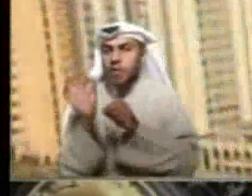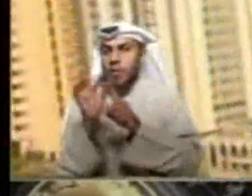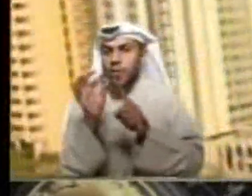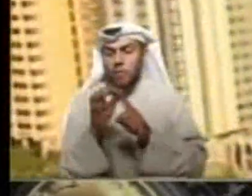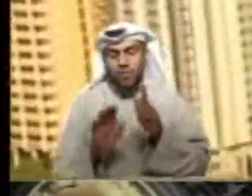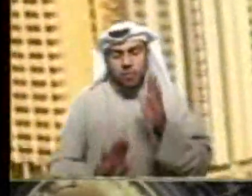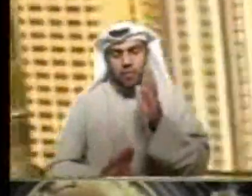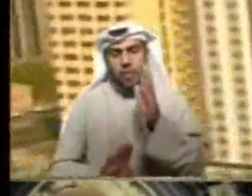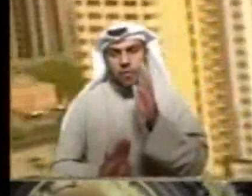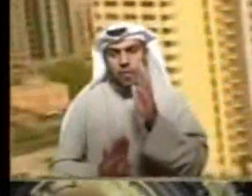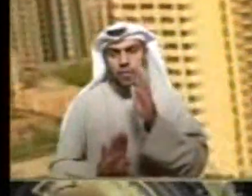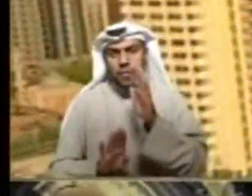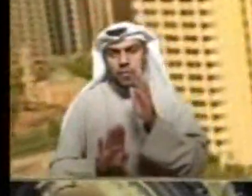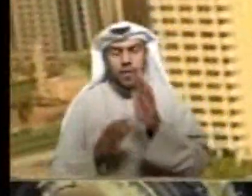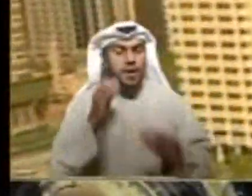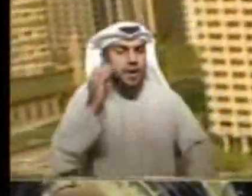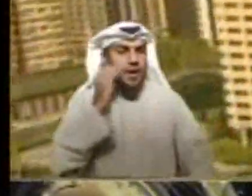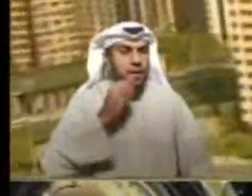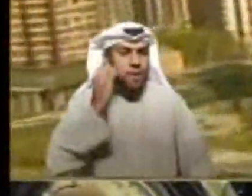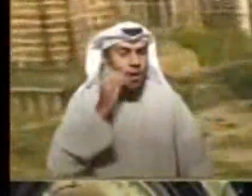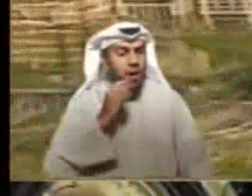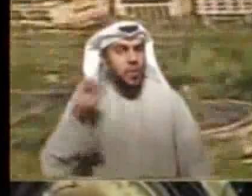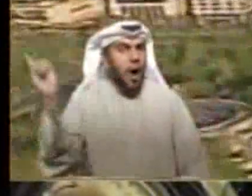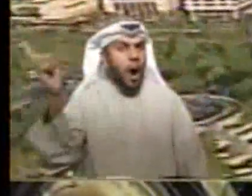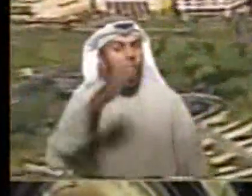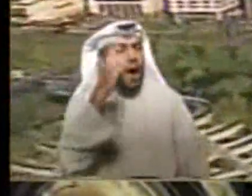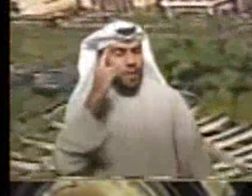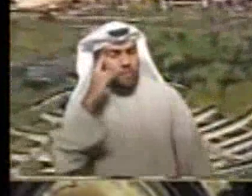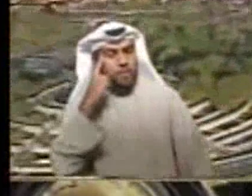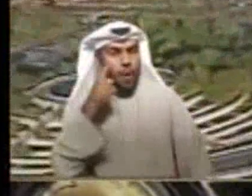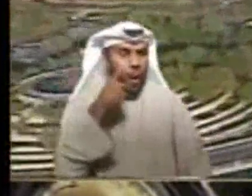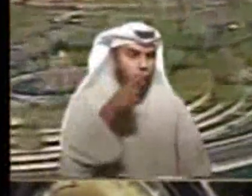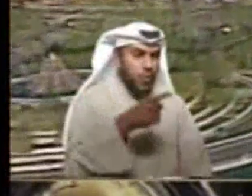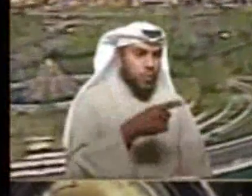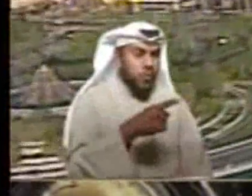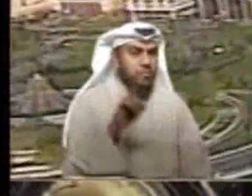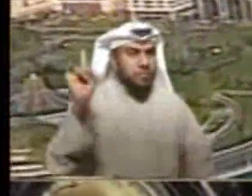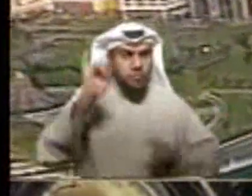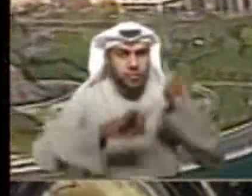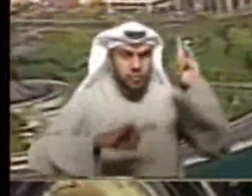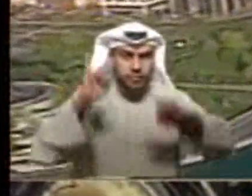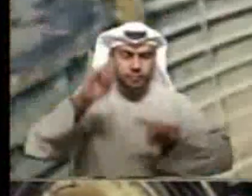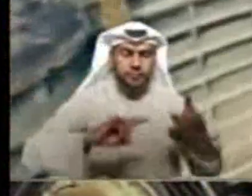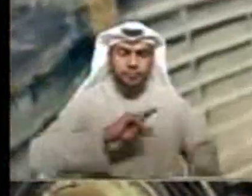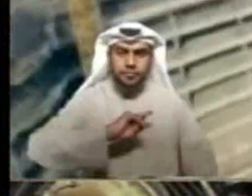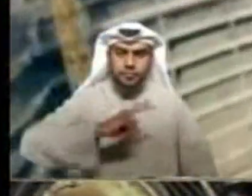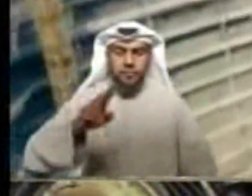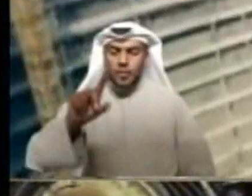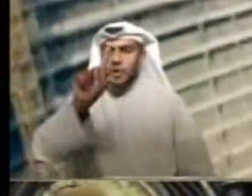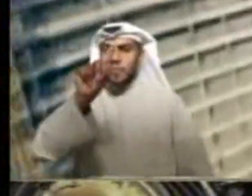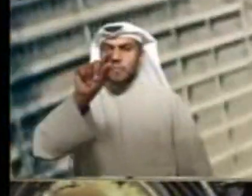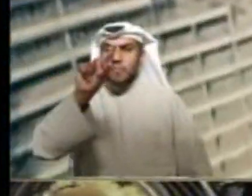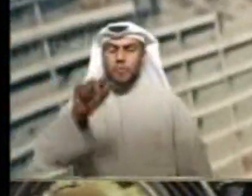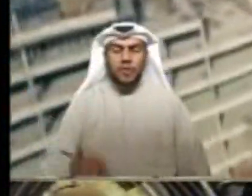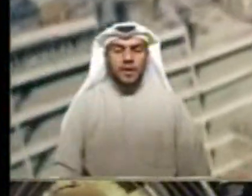من شأنها الأخذ بيد الإمارات نحو مزيد من السمو عاليا بين الأمم. وعلى غرار التميز في